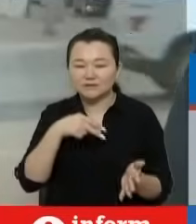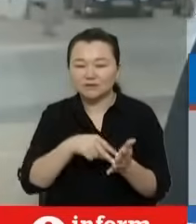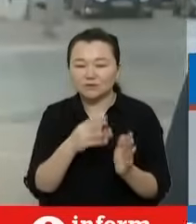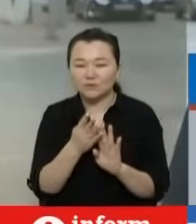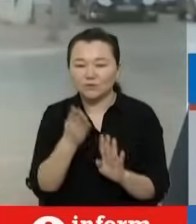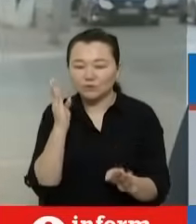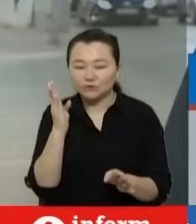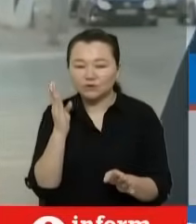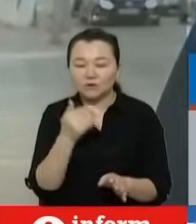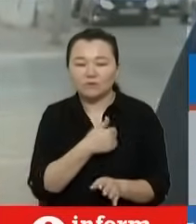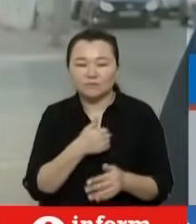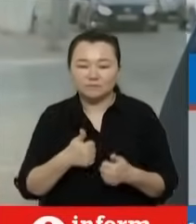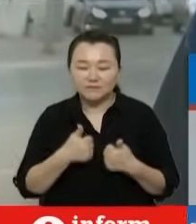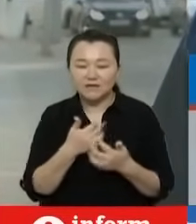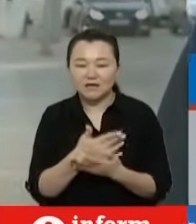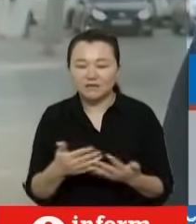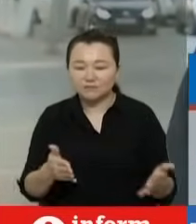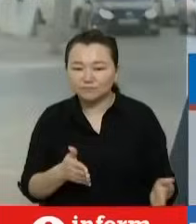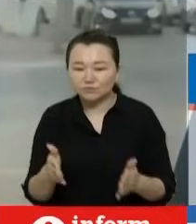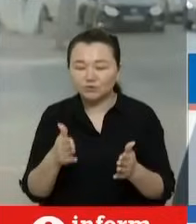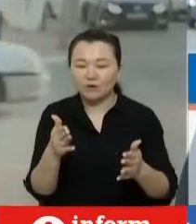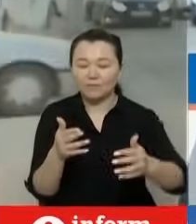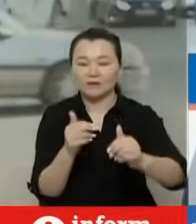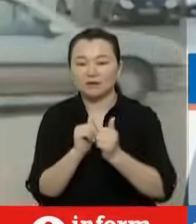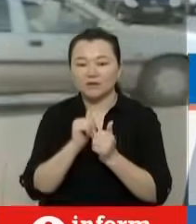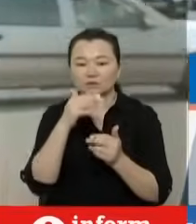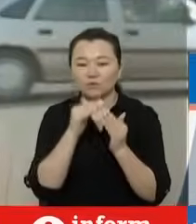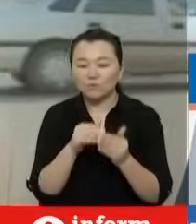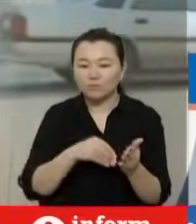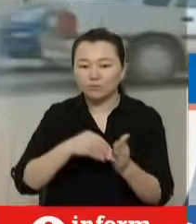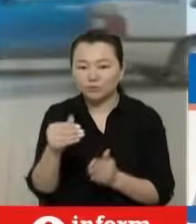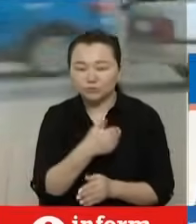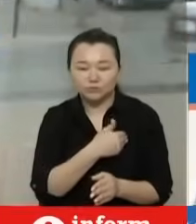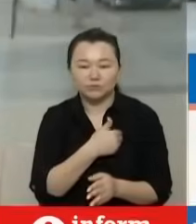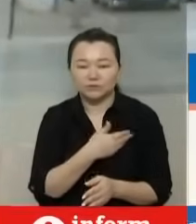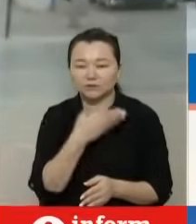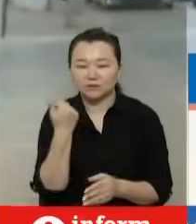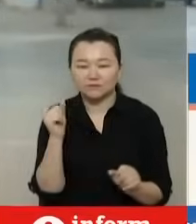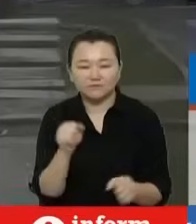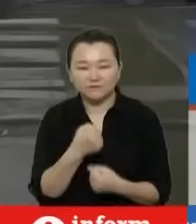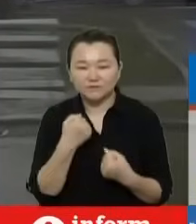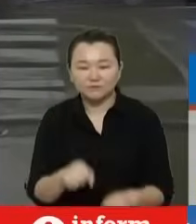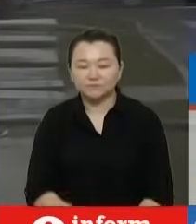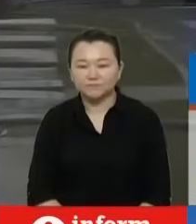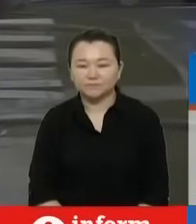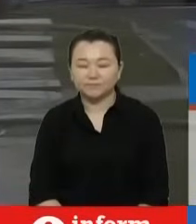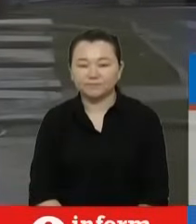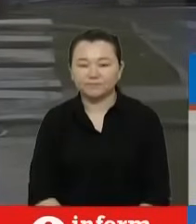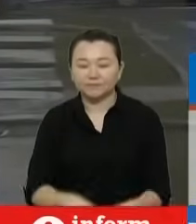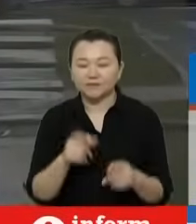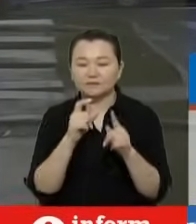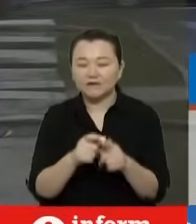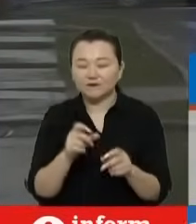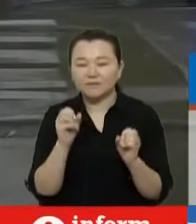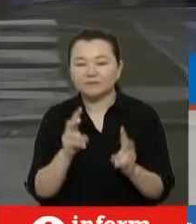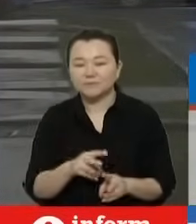очереди. Пыталась уже разными путями приобрести себе жилье. Нет, это невозможно. По словам